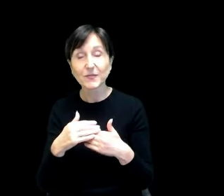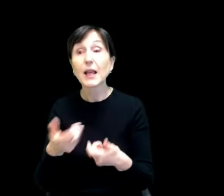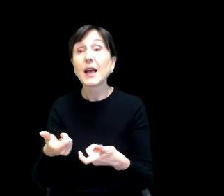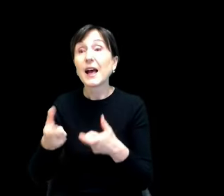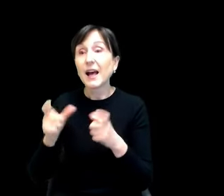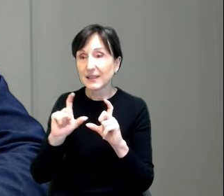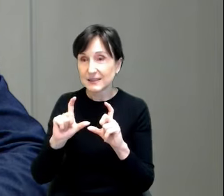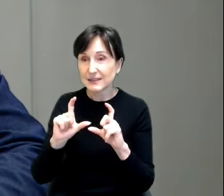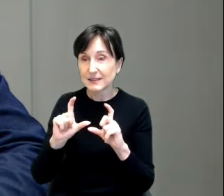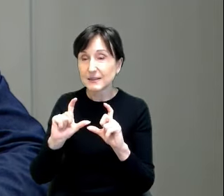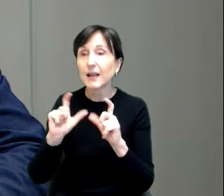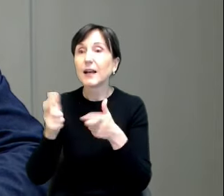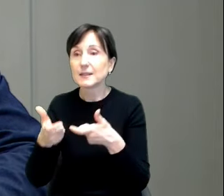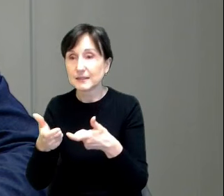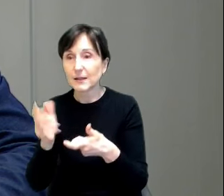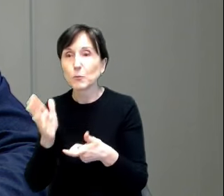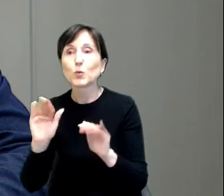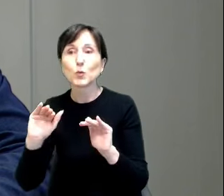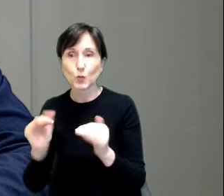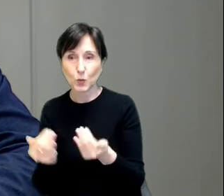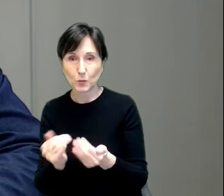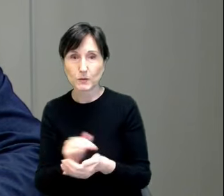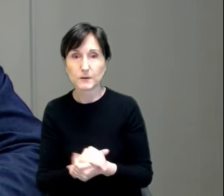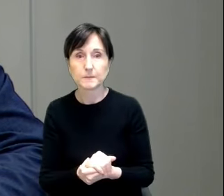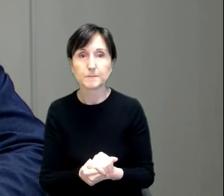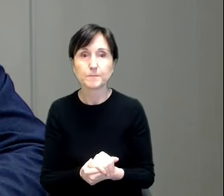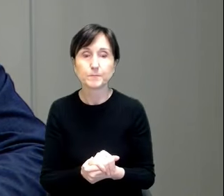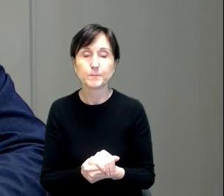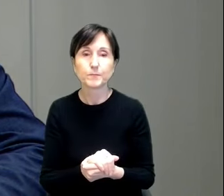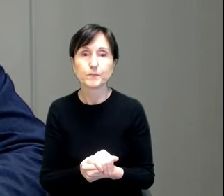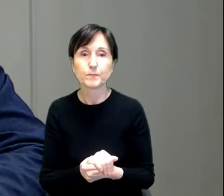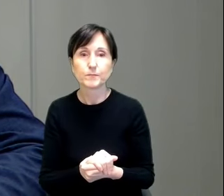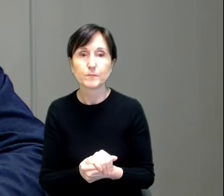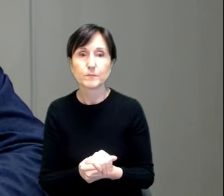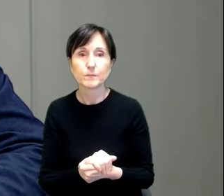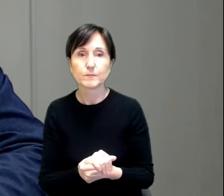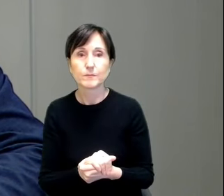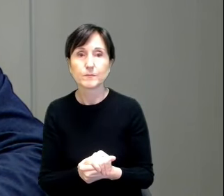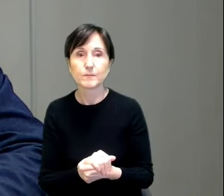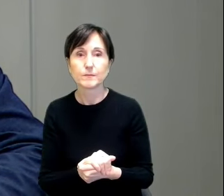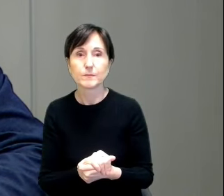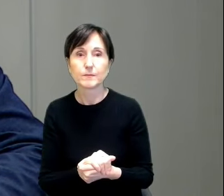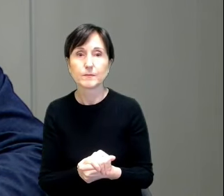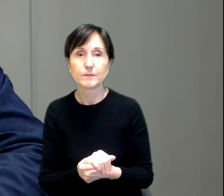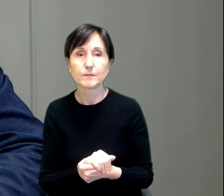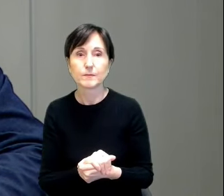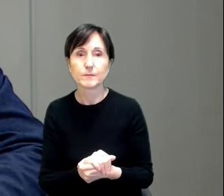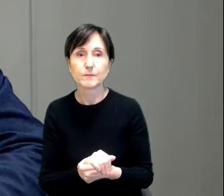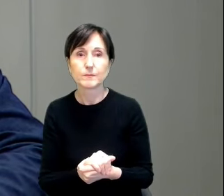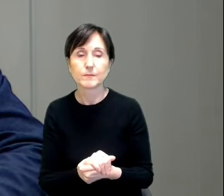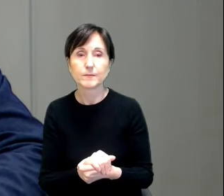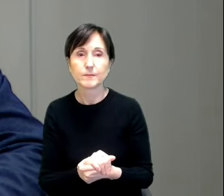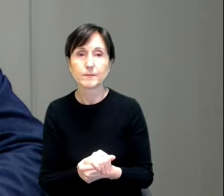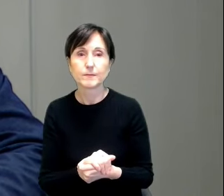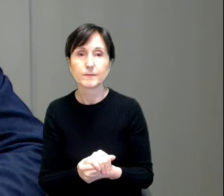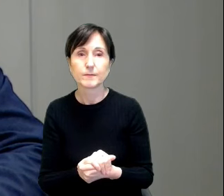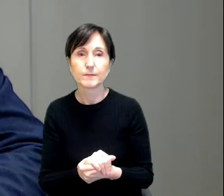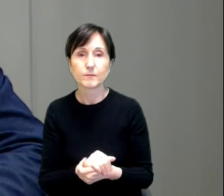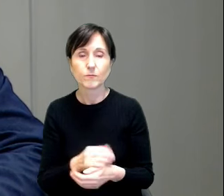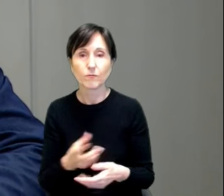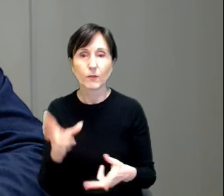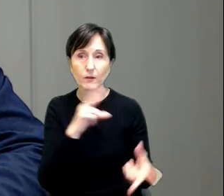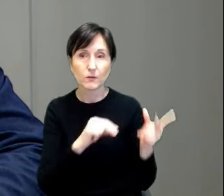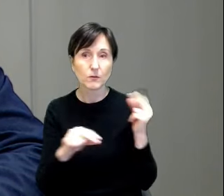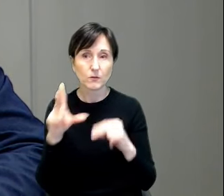bus galbūt labai trumpas iš tikrųjų ir klausimas buvo geras sako buvo mobingo skandalas bet nieko nebeliko gal yra nora